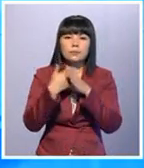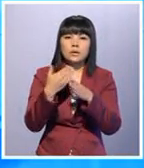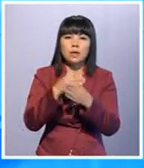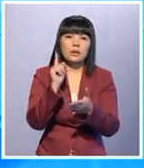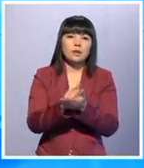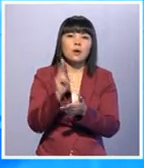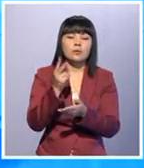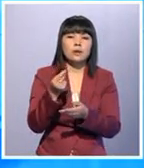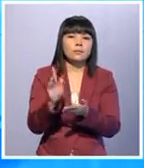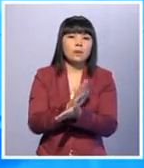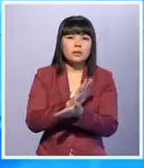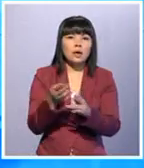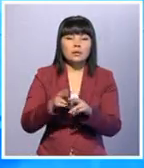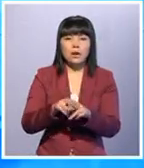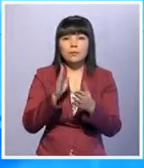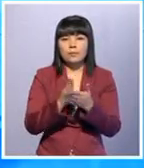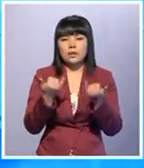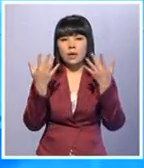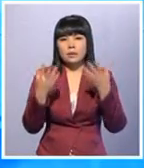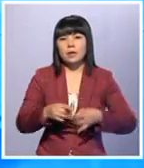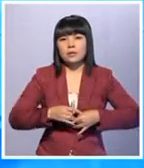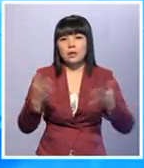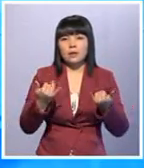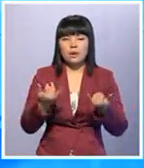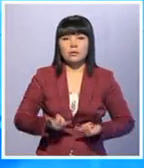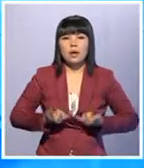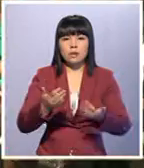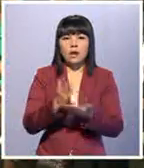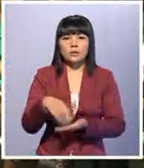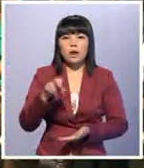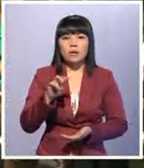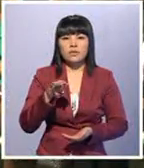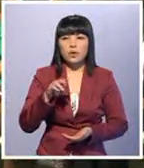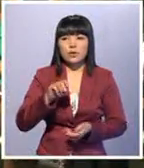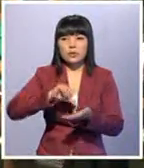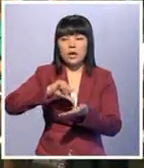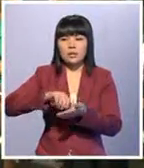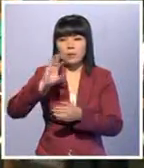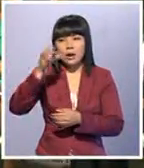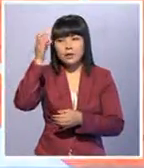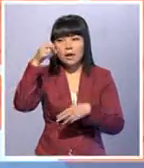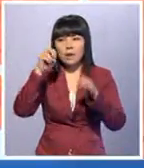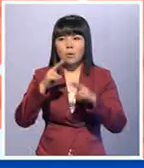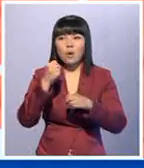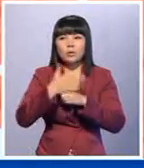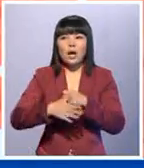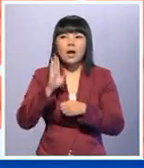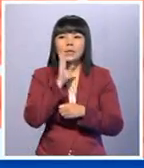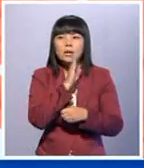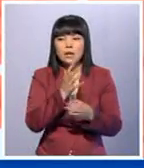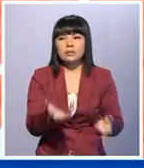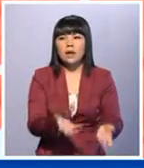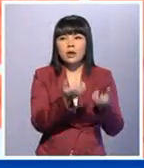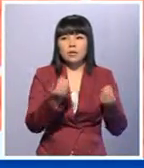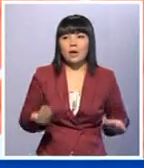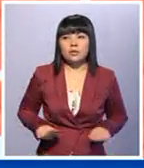қан тапсырушылардың құрметіне арналған айрықша күн. Осыған орай Астанадағы трансфузиология ғылыми өндірістік орталығында аналарымыздың өмірін сақтап